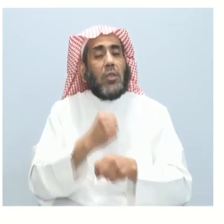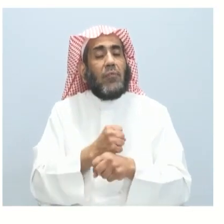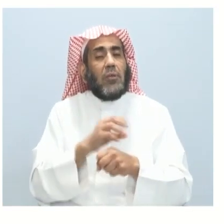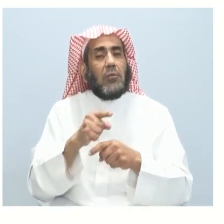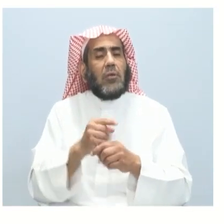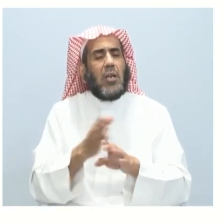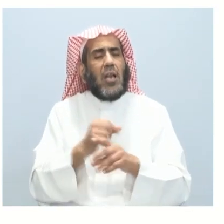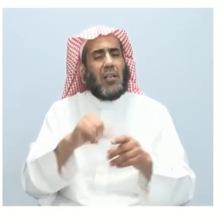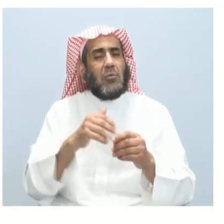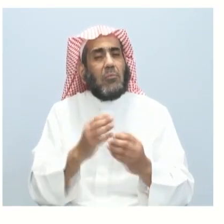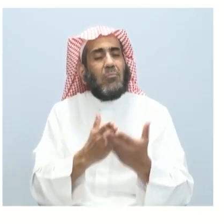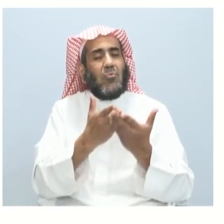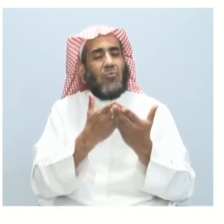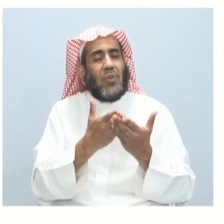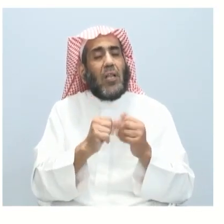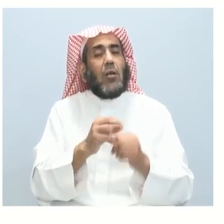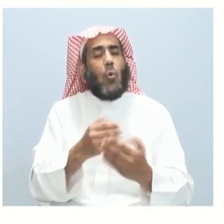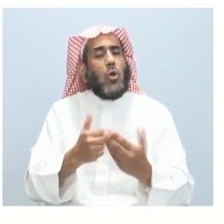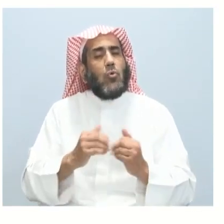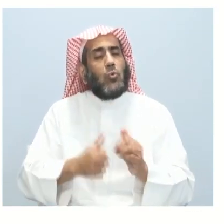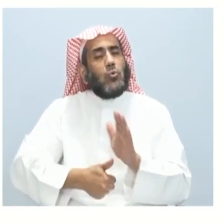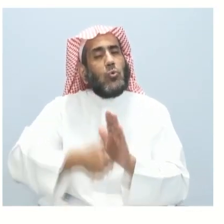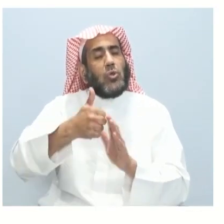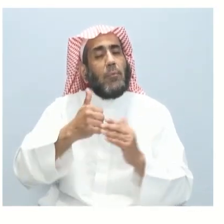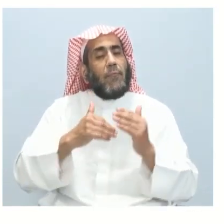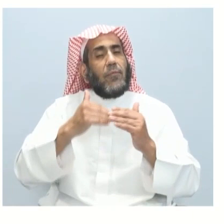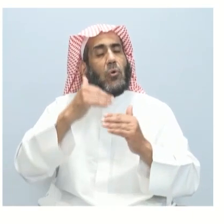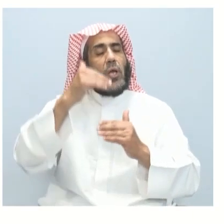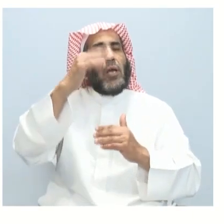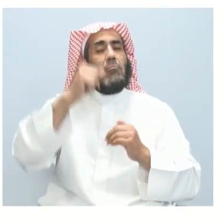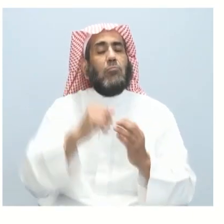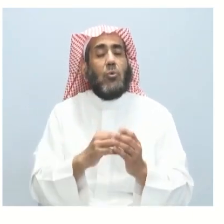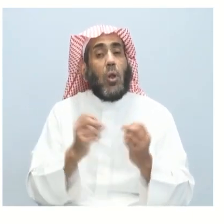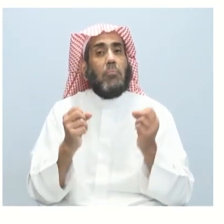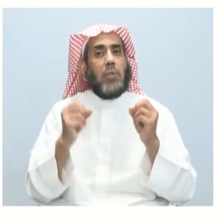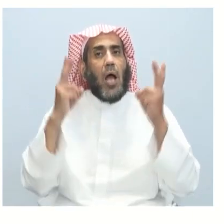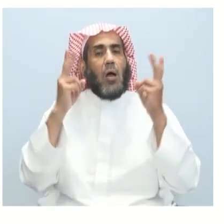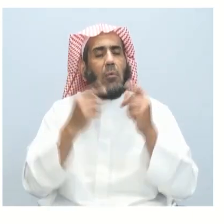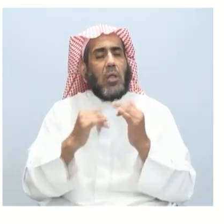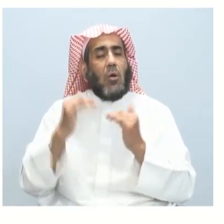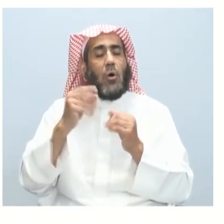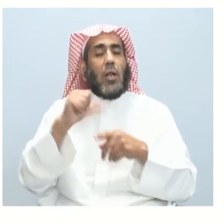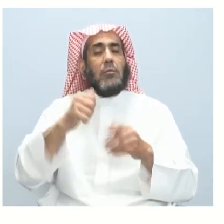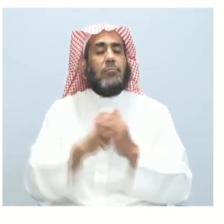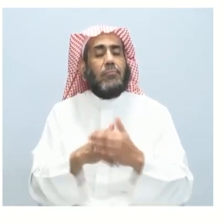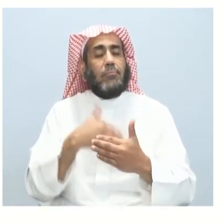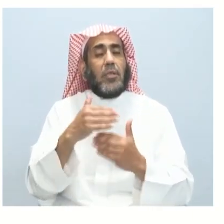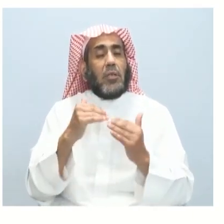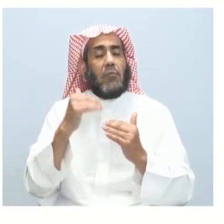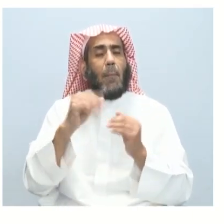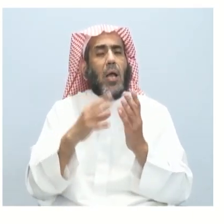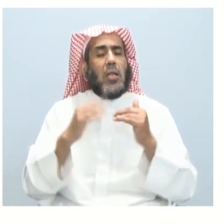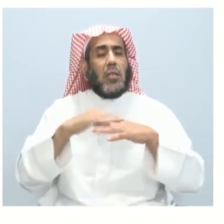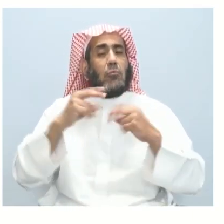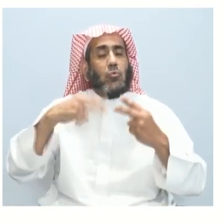في هذا المجال النقد يمسك بدفه الحياه الادبيه ويسهم في في رقيها وفي ارتفاع مستوى الابداع وتنميه الذوق الادبي وبذا ترتفع مكانه